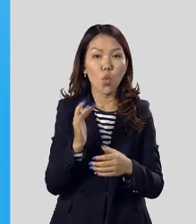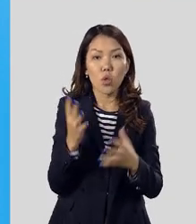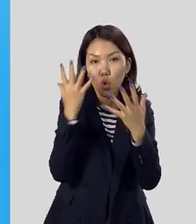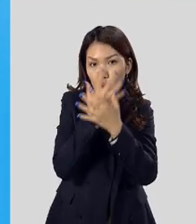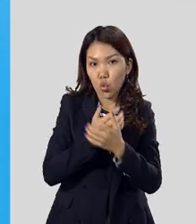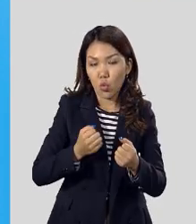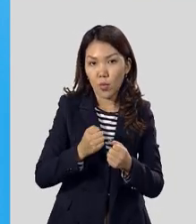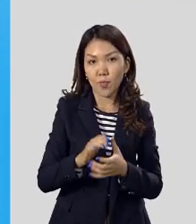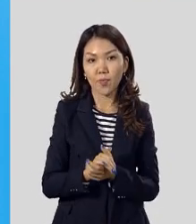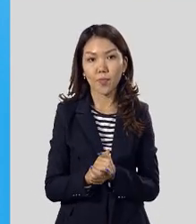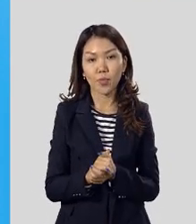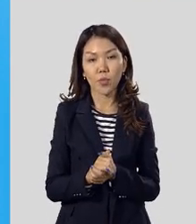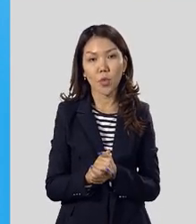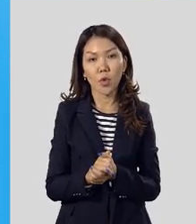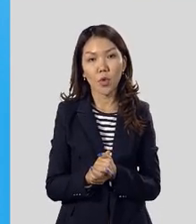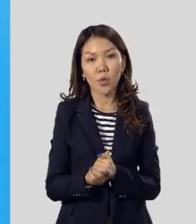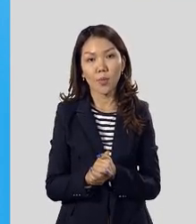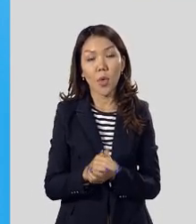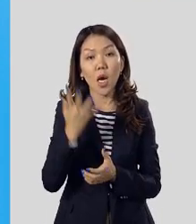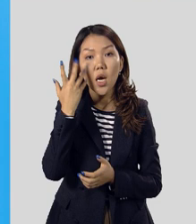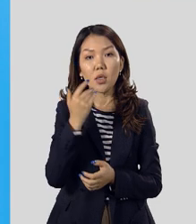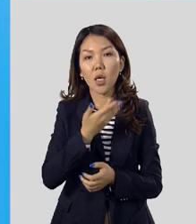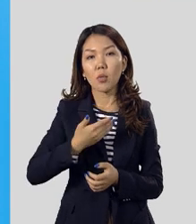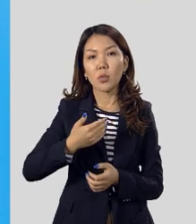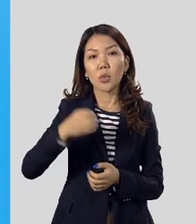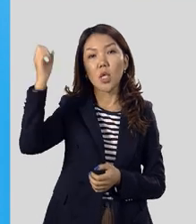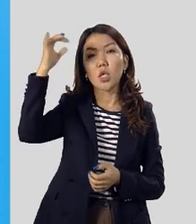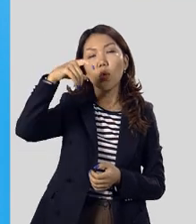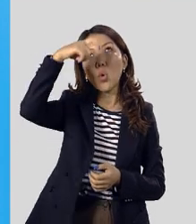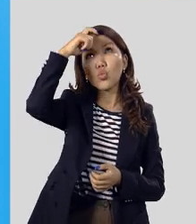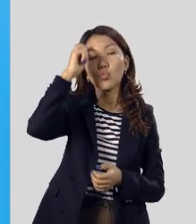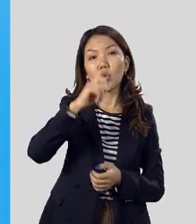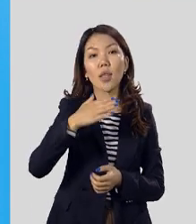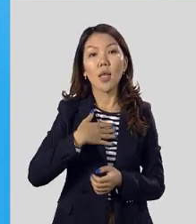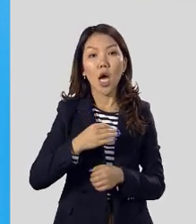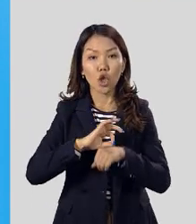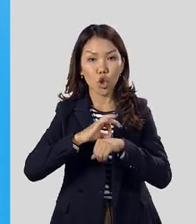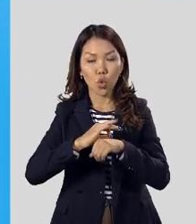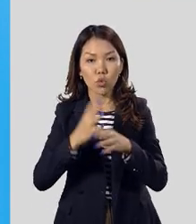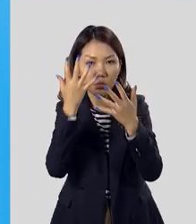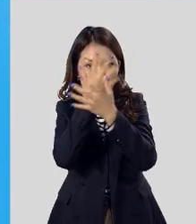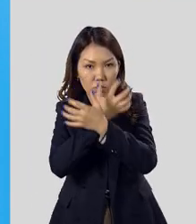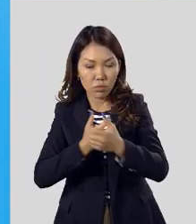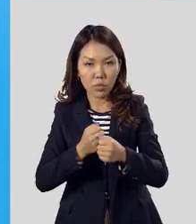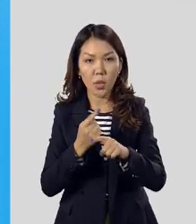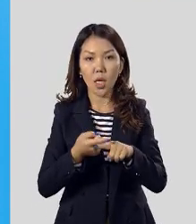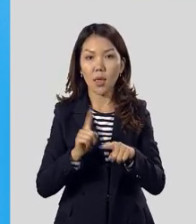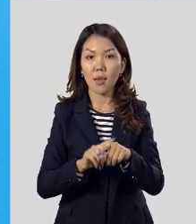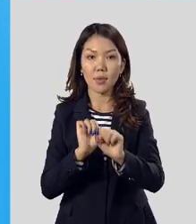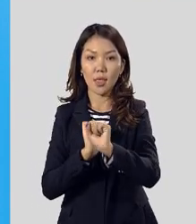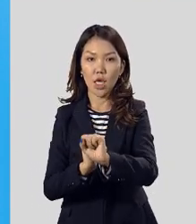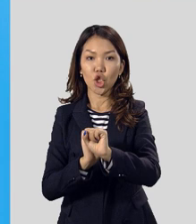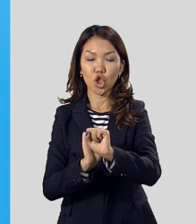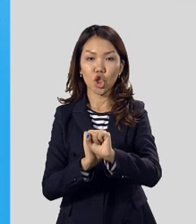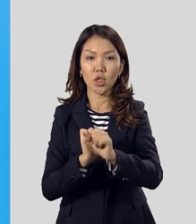коже смуглого человека. Когда мы загораем на солнце, наша кожа темнеет. Это